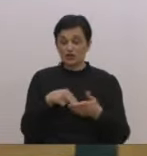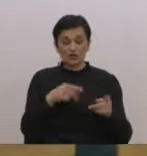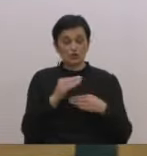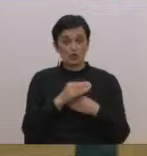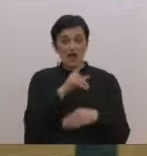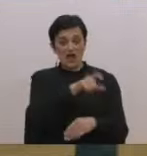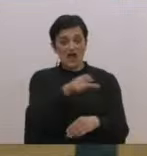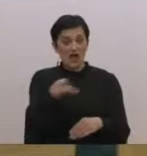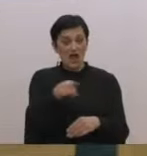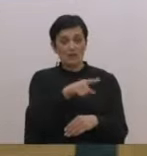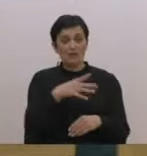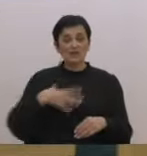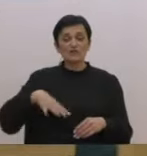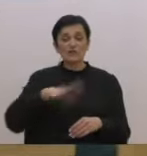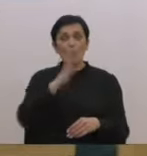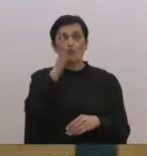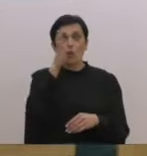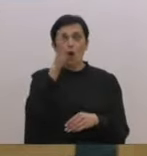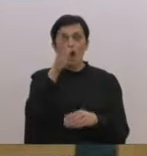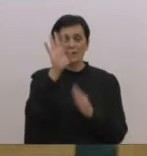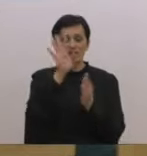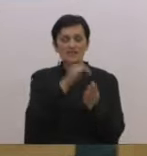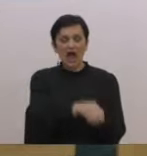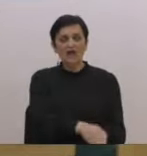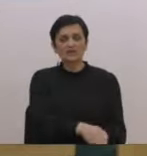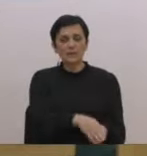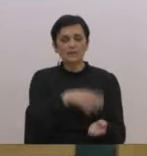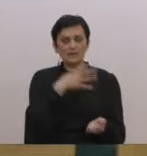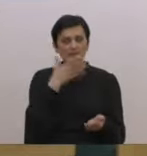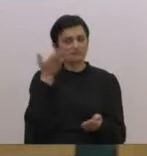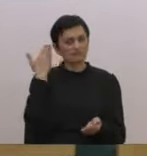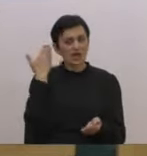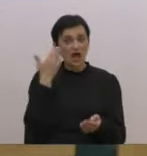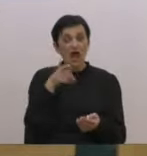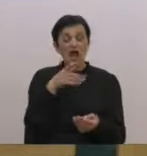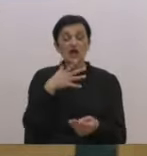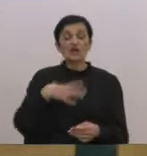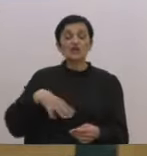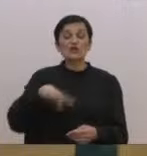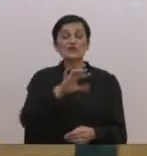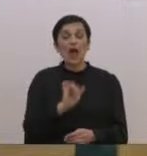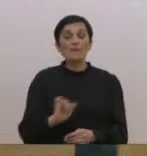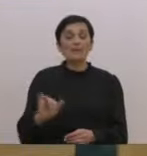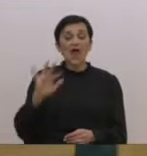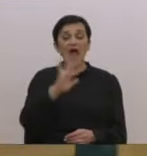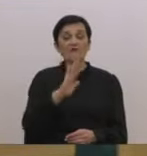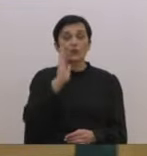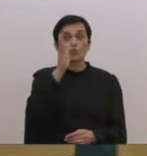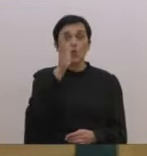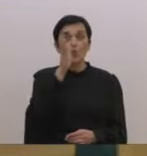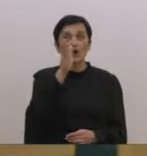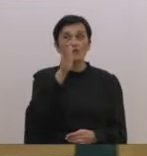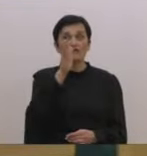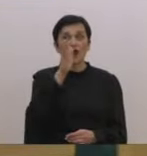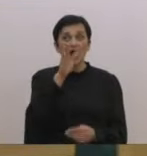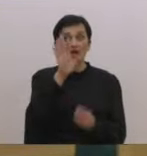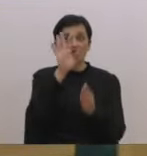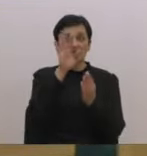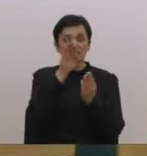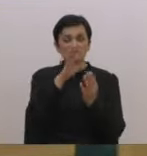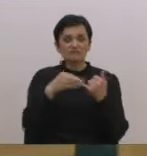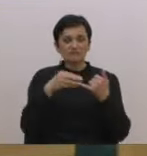ვინც ამ ქვეყნის მომავალი დაასაფლავეთ თავის დროზე. ამ ქვეყნის ევროპული მომავალი